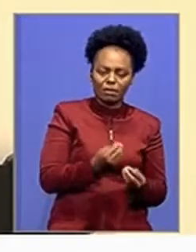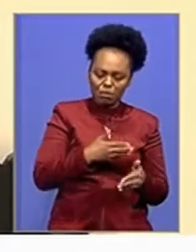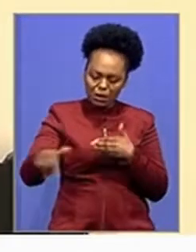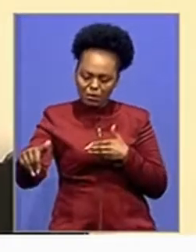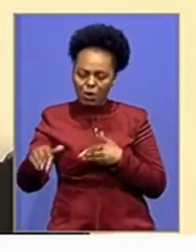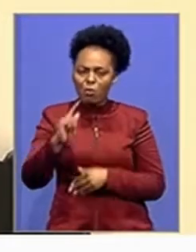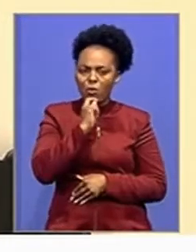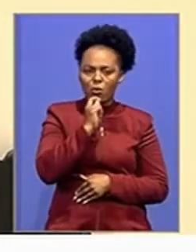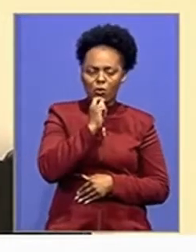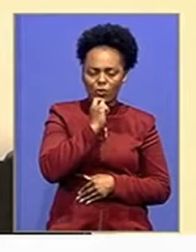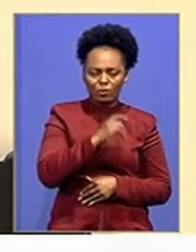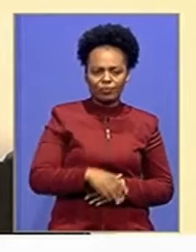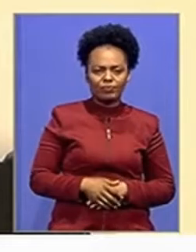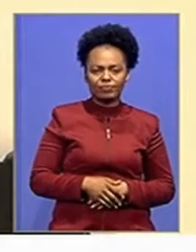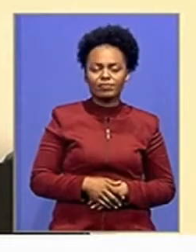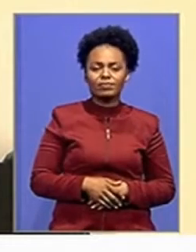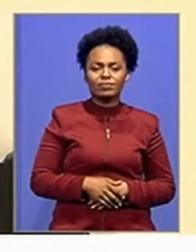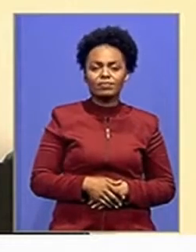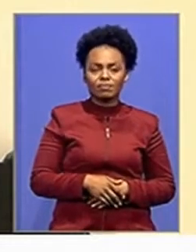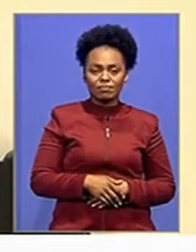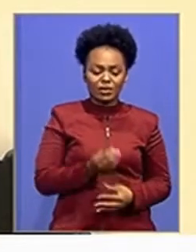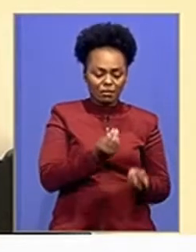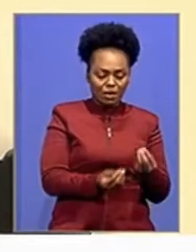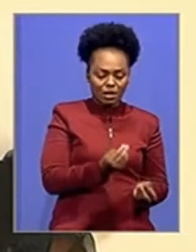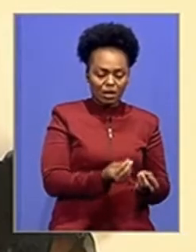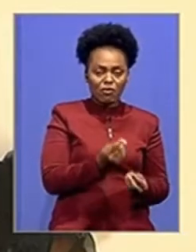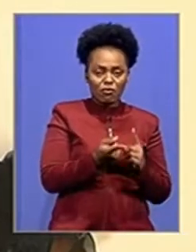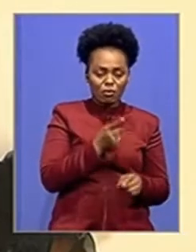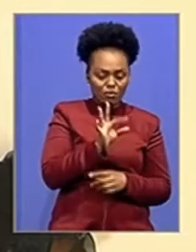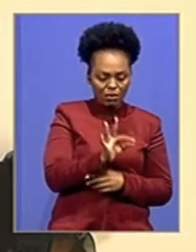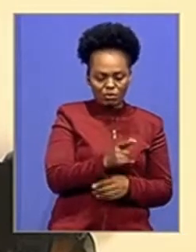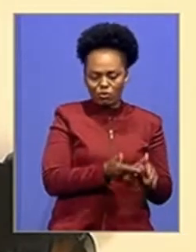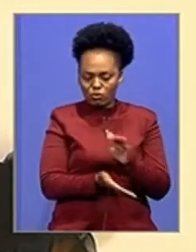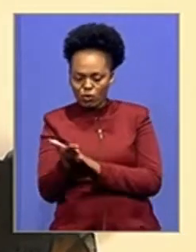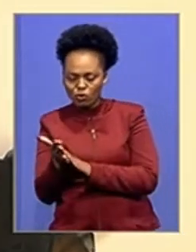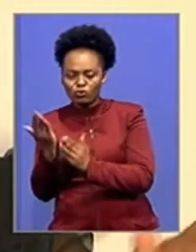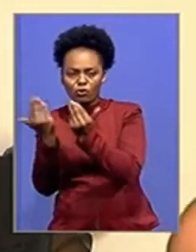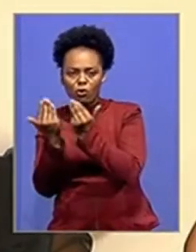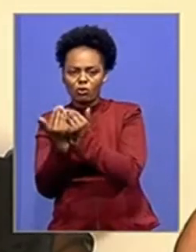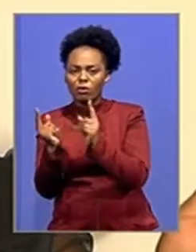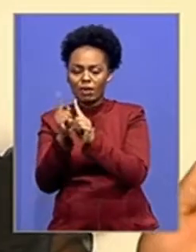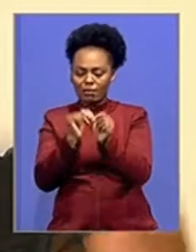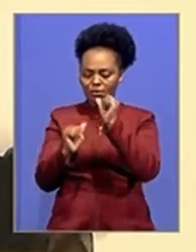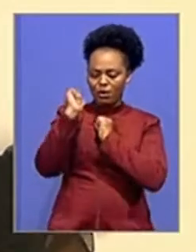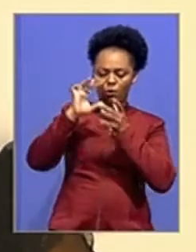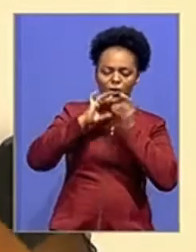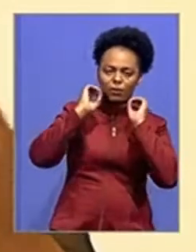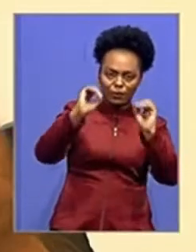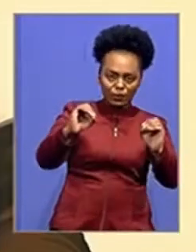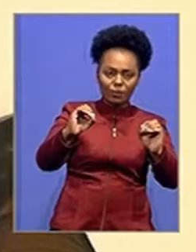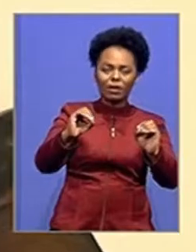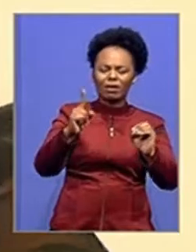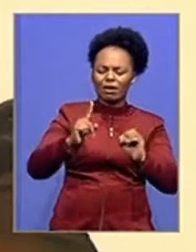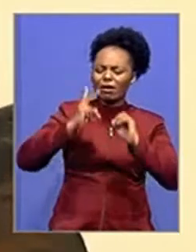ba esikolweni. O re bana bao ba tlogile gae go ya sekolong ka mošupologo e fela sa manyame ke gore a senka ba boa ba